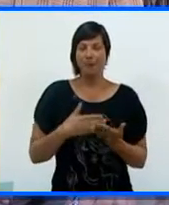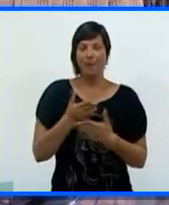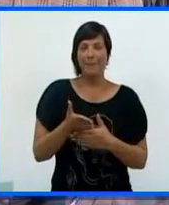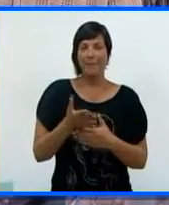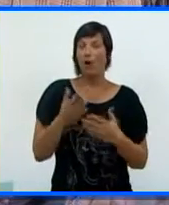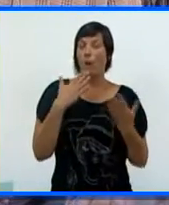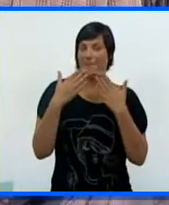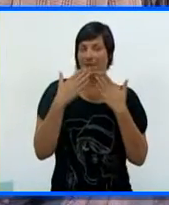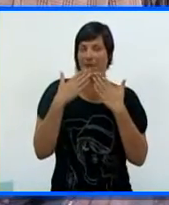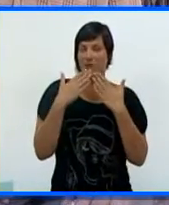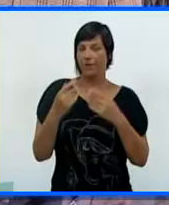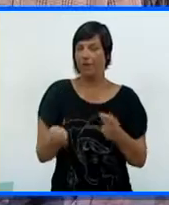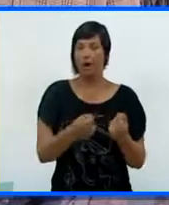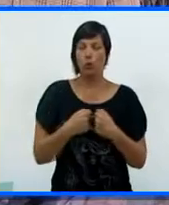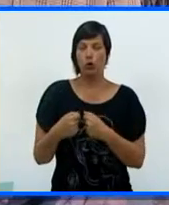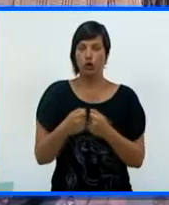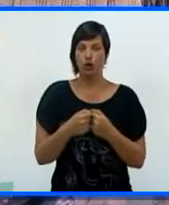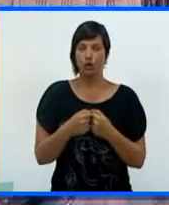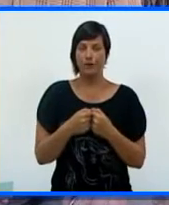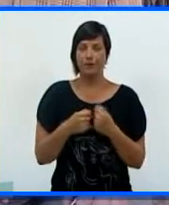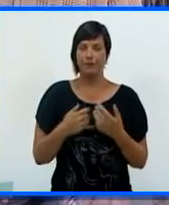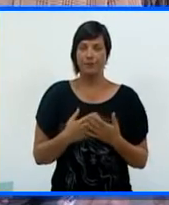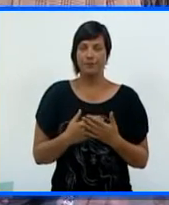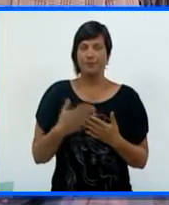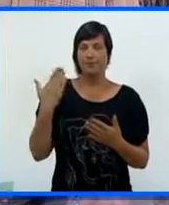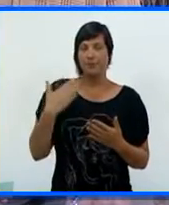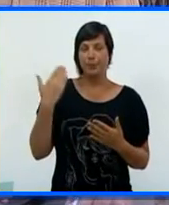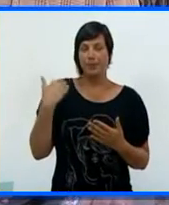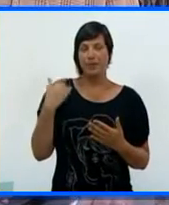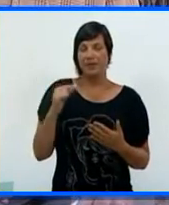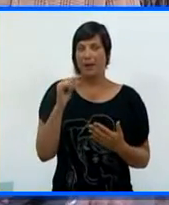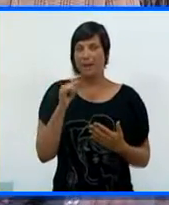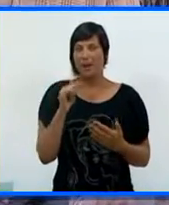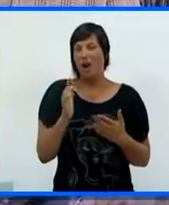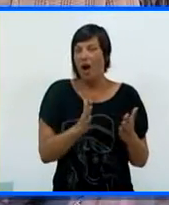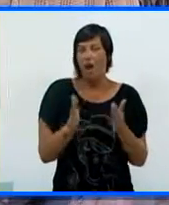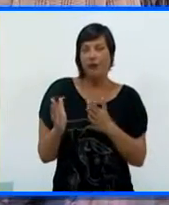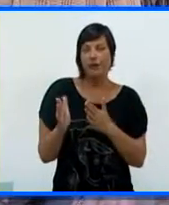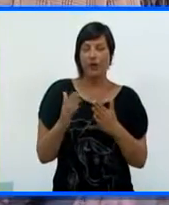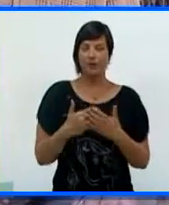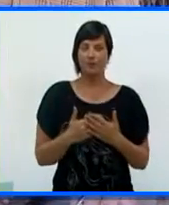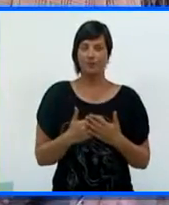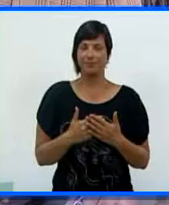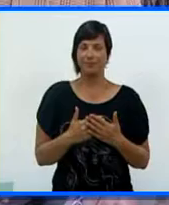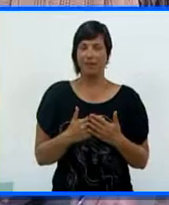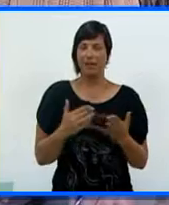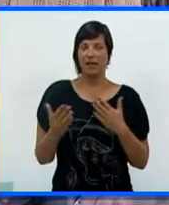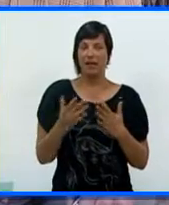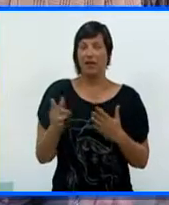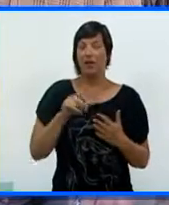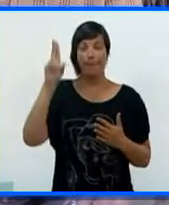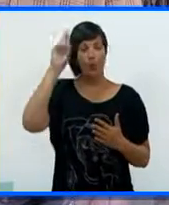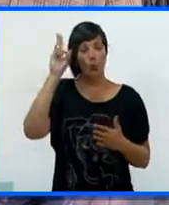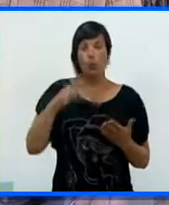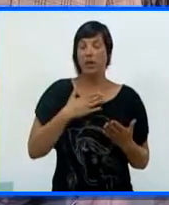Prilikom razgovora u društvu bio sam malo kao odvojen. Kao ne mogu